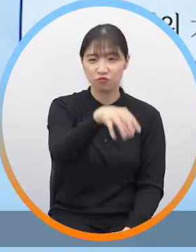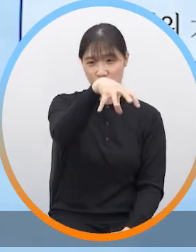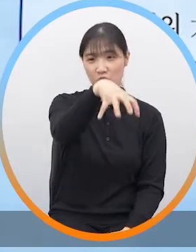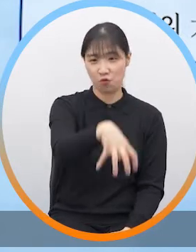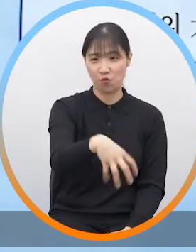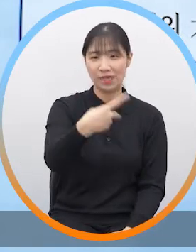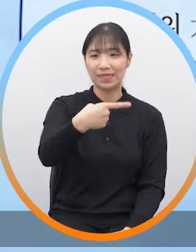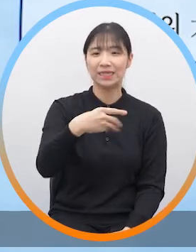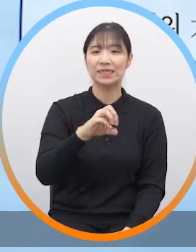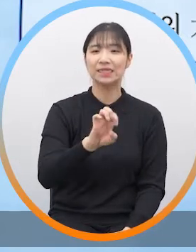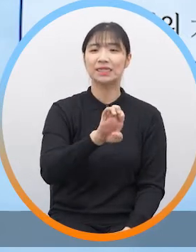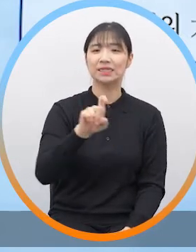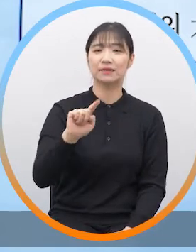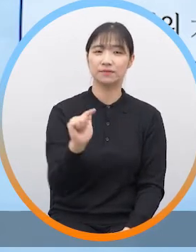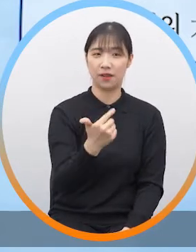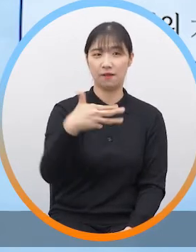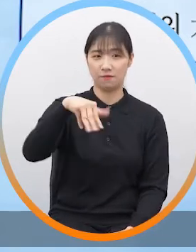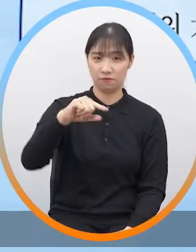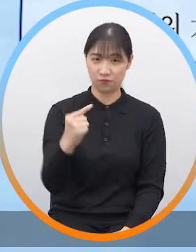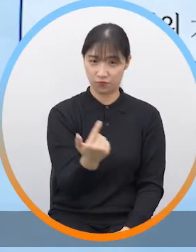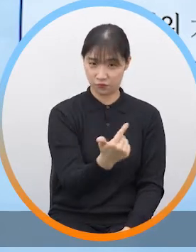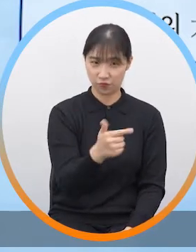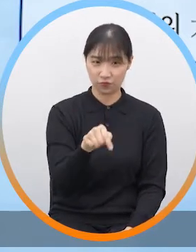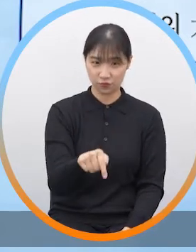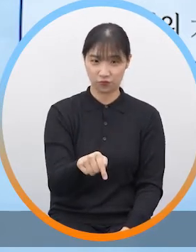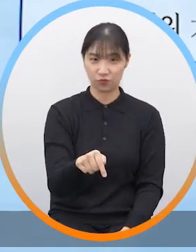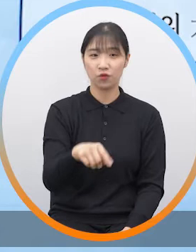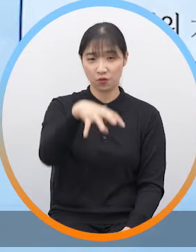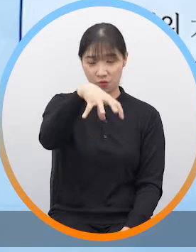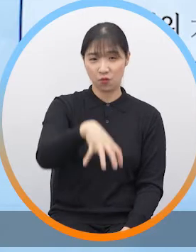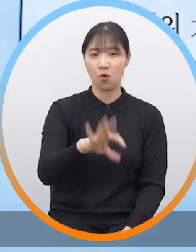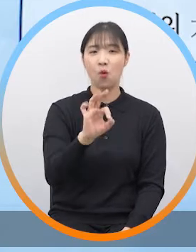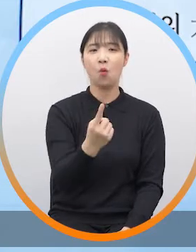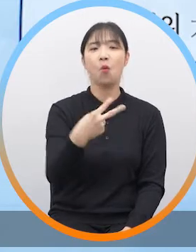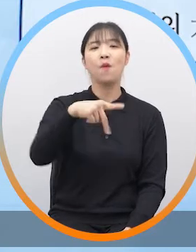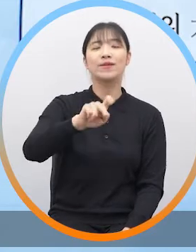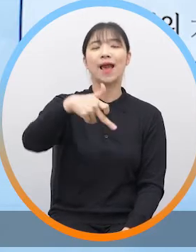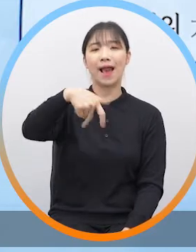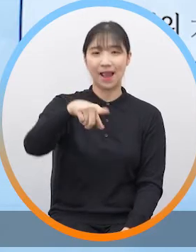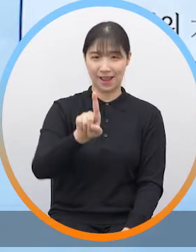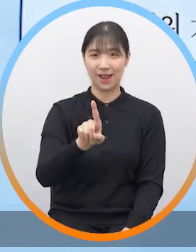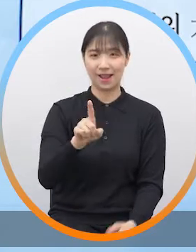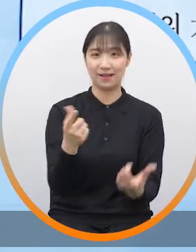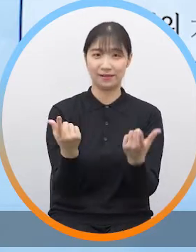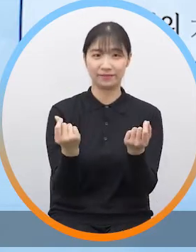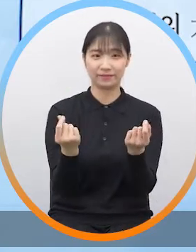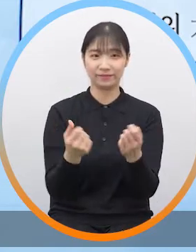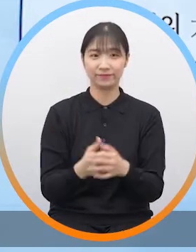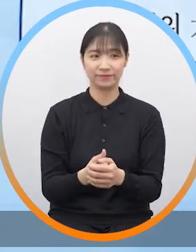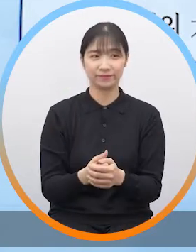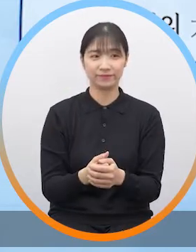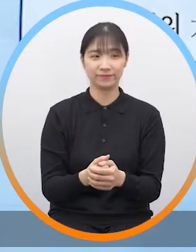교야현 등판촌, 이것이 현재의 오사카부 히라가타시입니다.